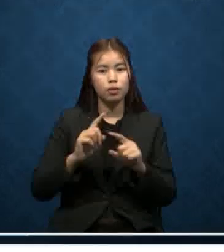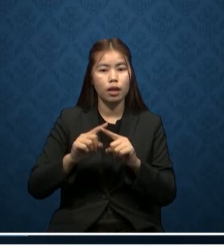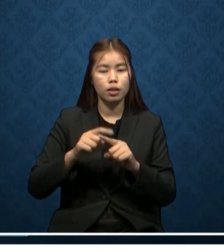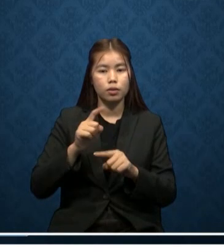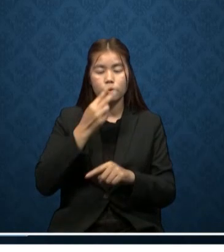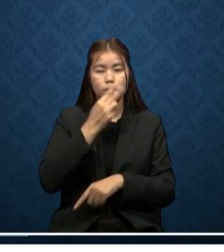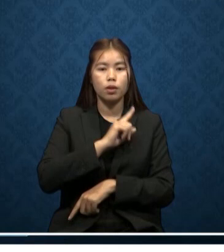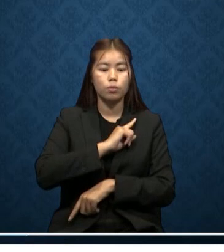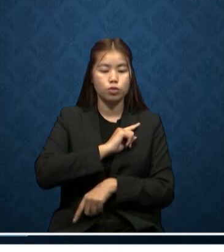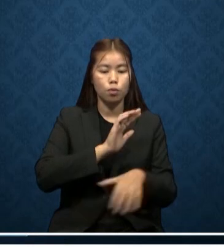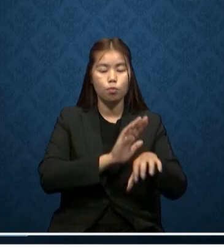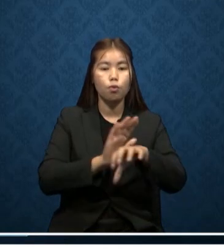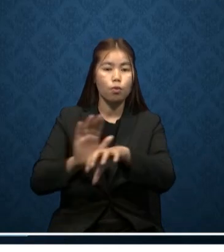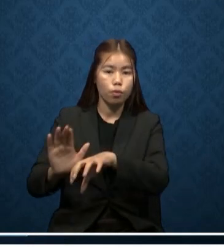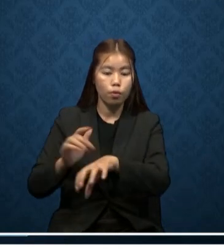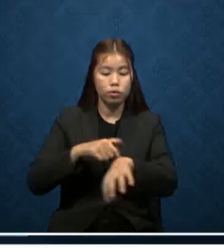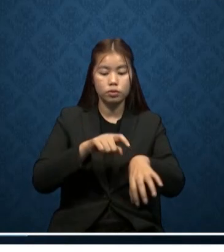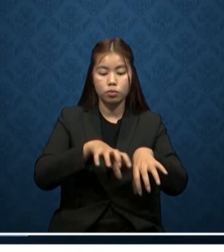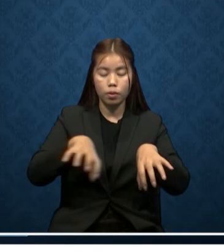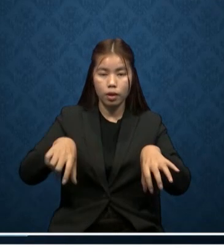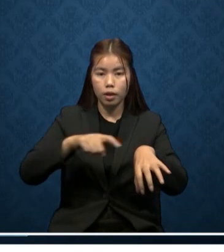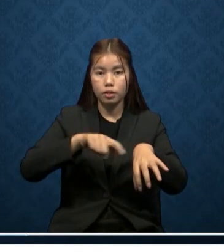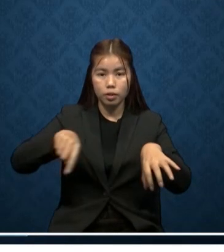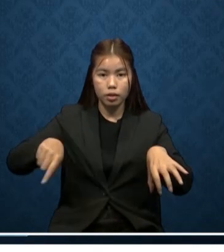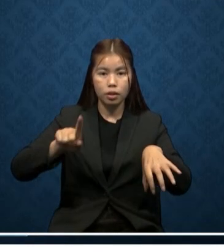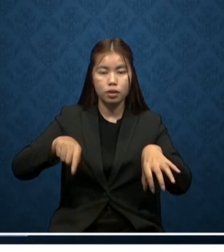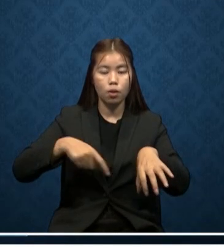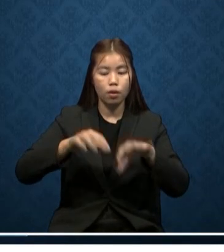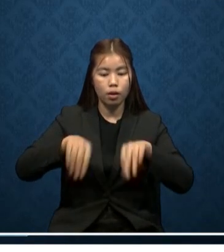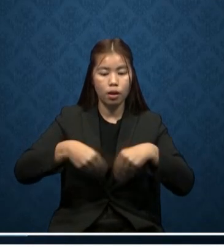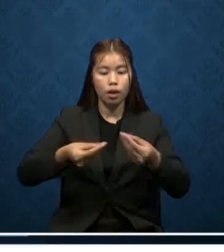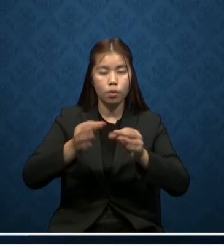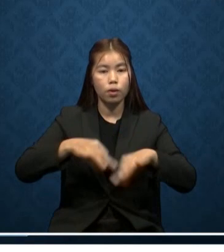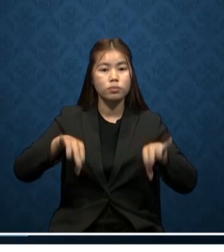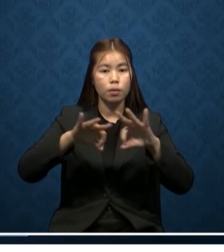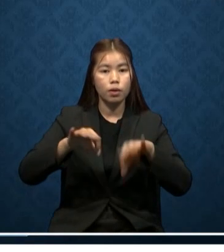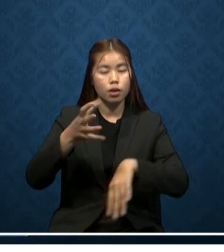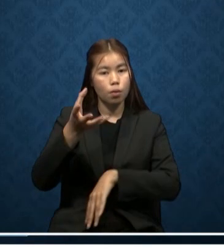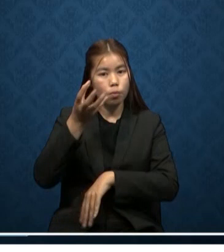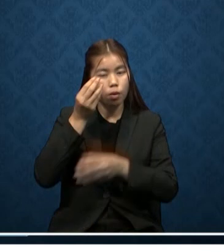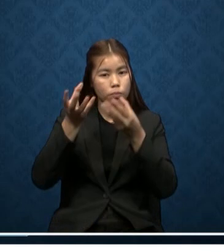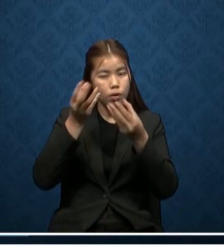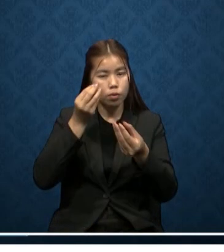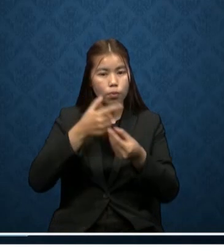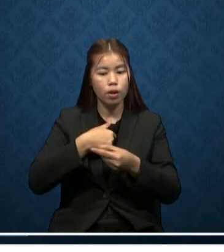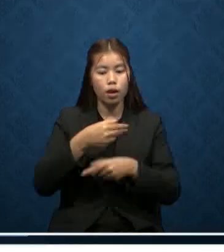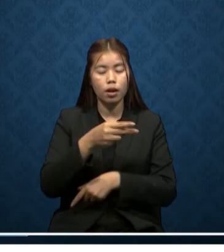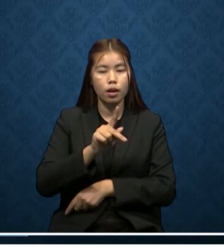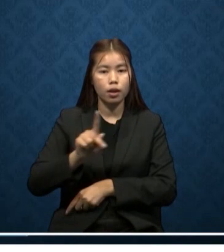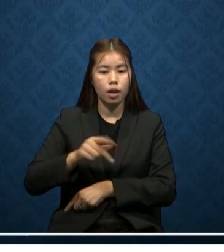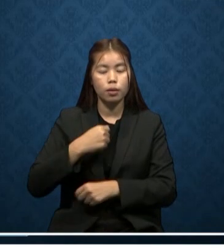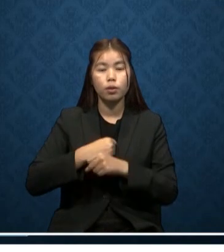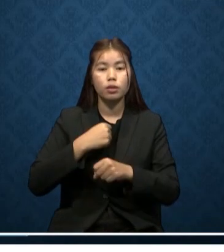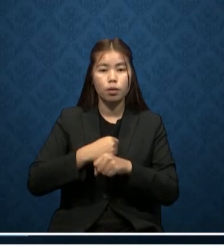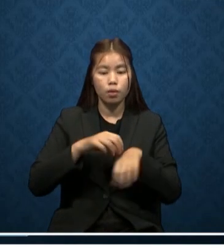หน้าที่ของหน่วยงานโดยหน่วยงานจะต้องให้ความสำคัญในการสร้างการรับรู้และหลักการในทำโครงในการทำ